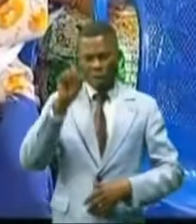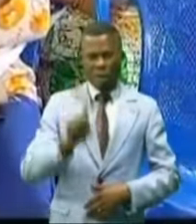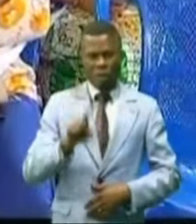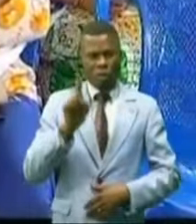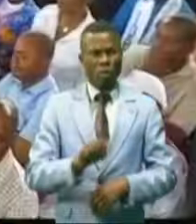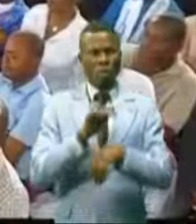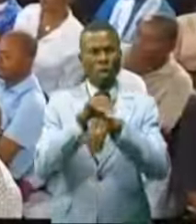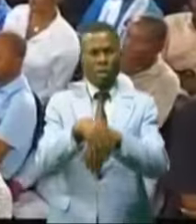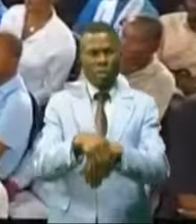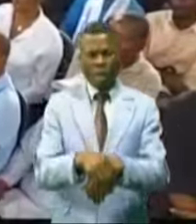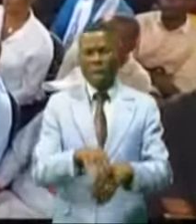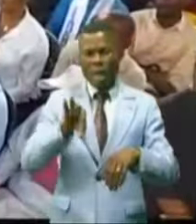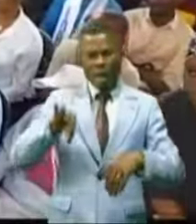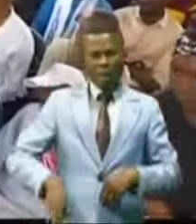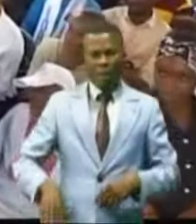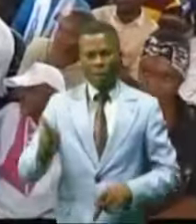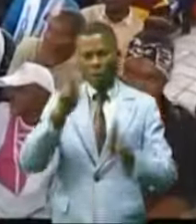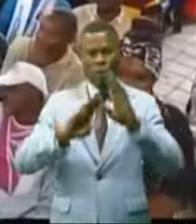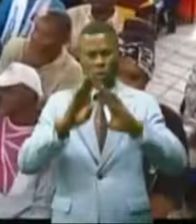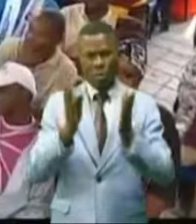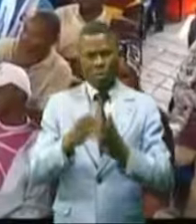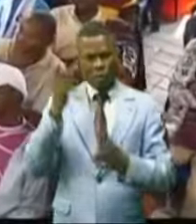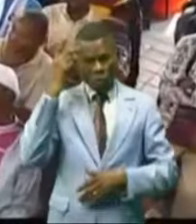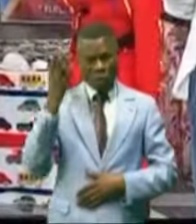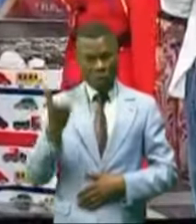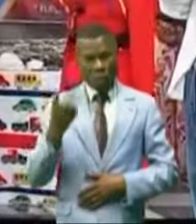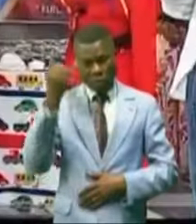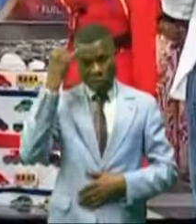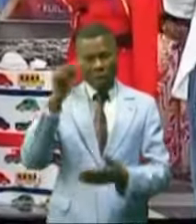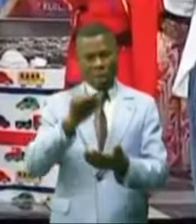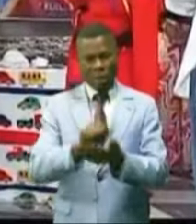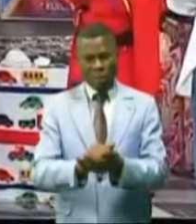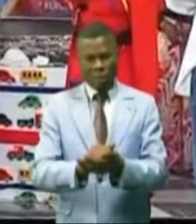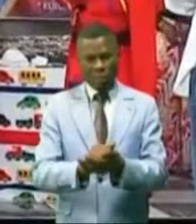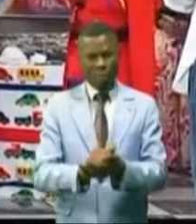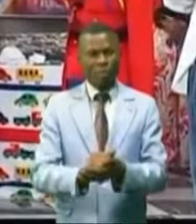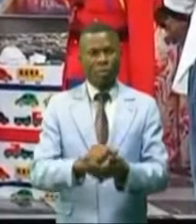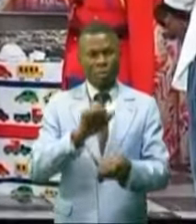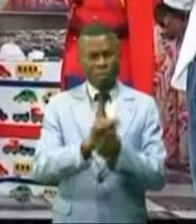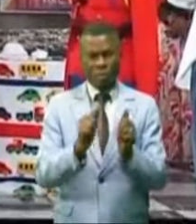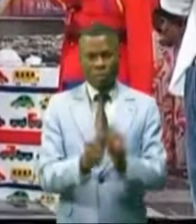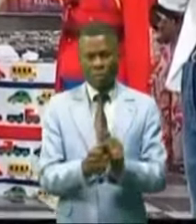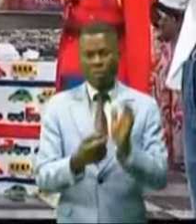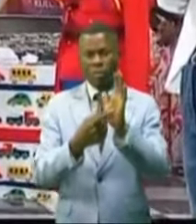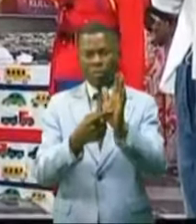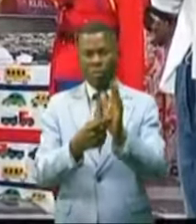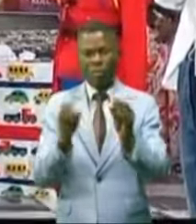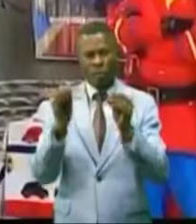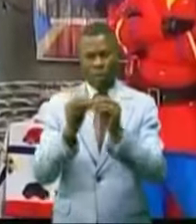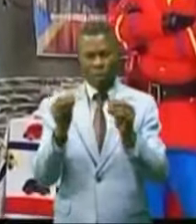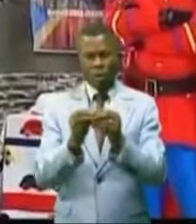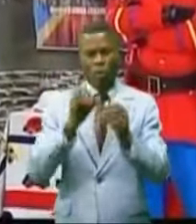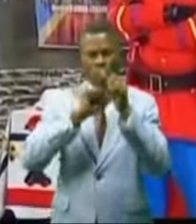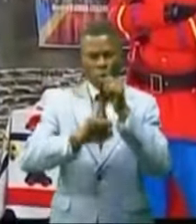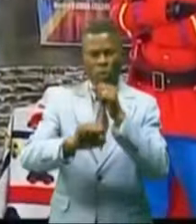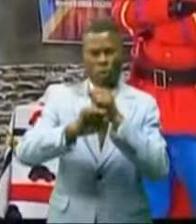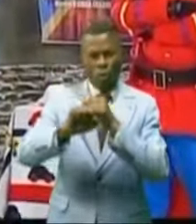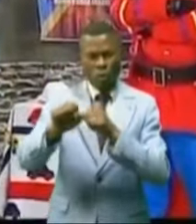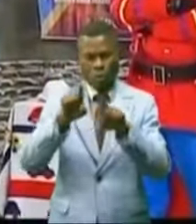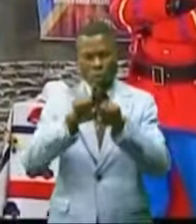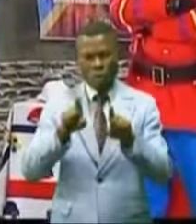participer pour l'intérêt de la population kinoise. C'est dans ce sens-là que s'est justifiée la réunion de sensibilisation et